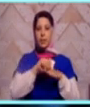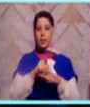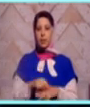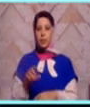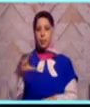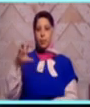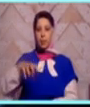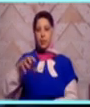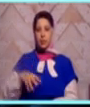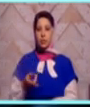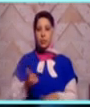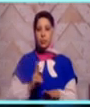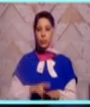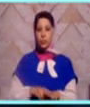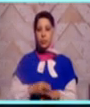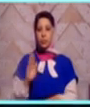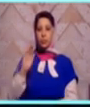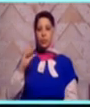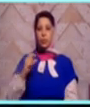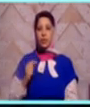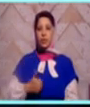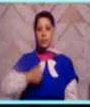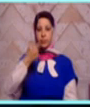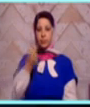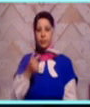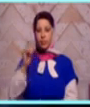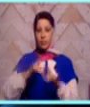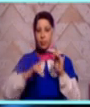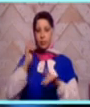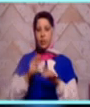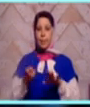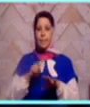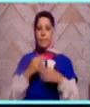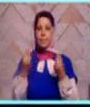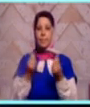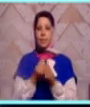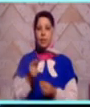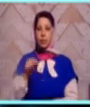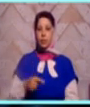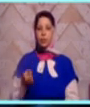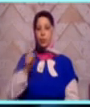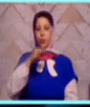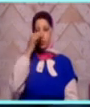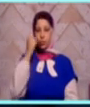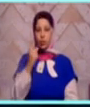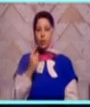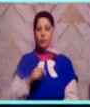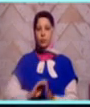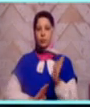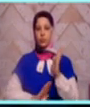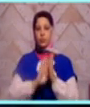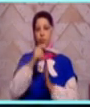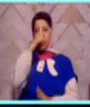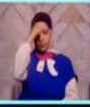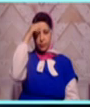مصر والسودان. مع وجود الامطار في كمان عندنا النهارده وبكره ان شاء الله كان في ارتفاع مؤقت